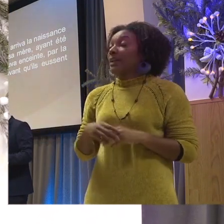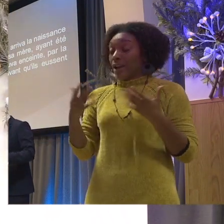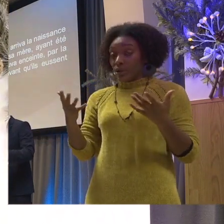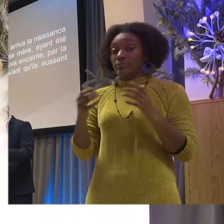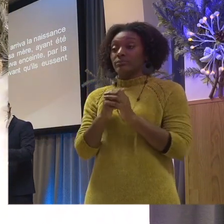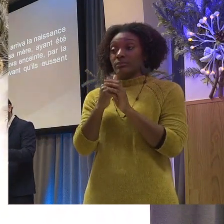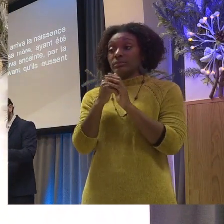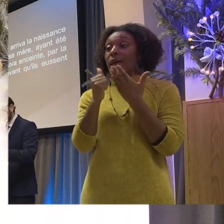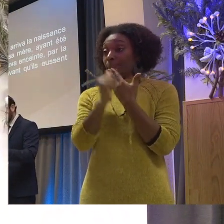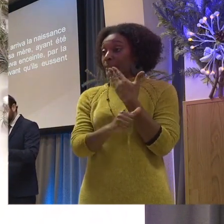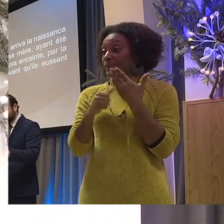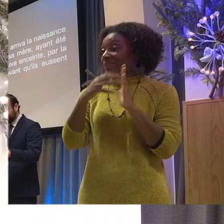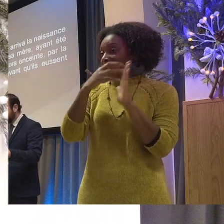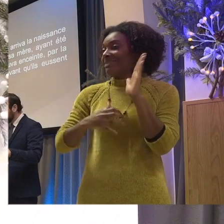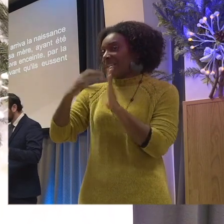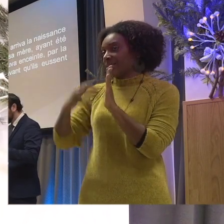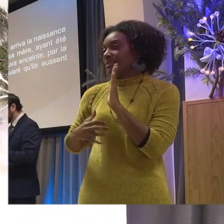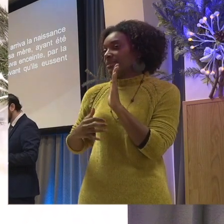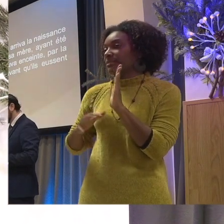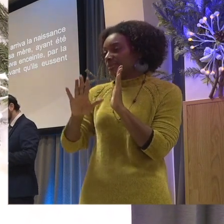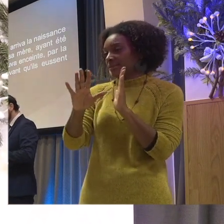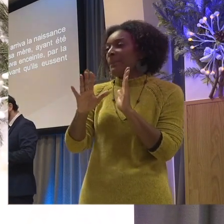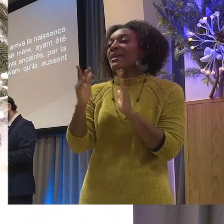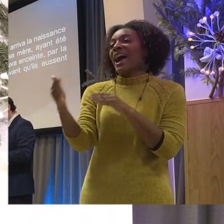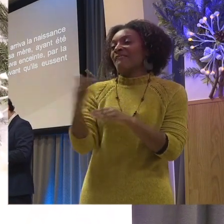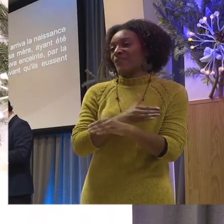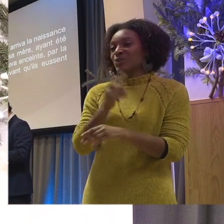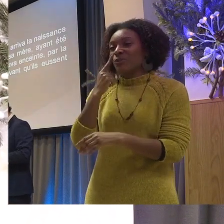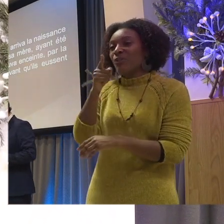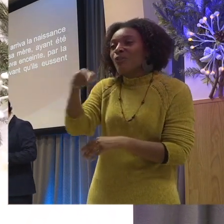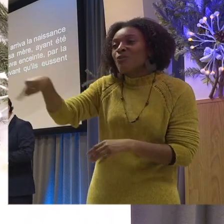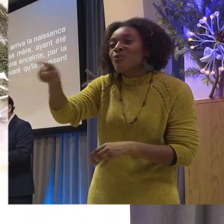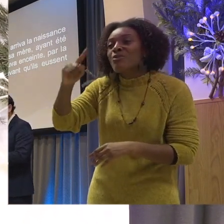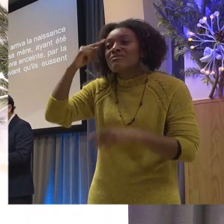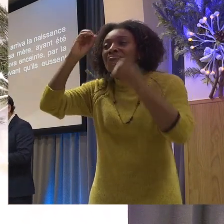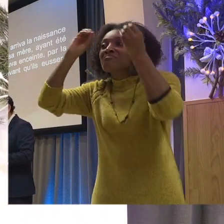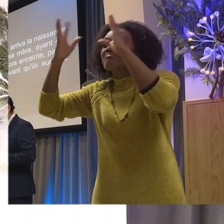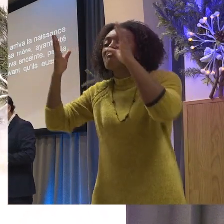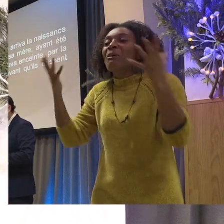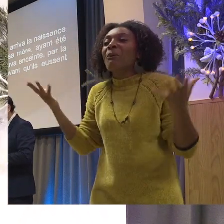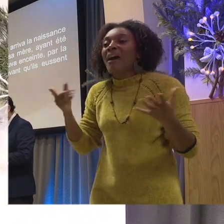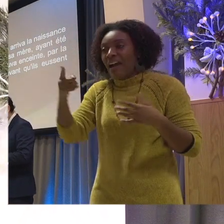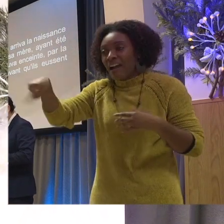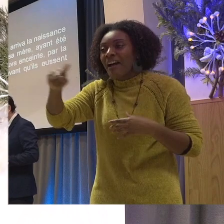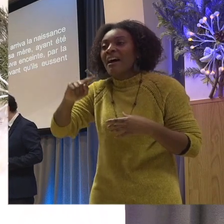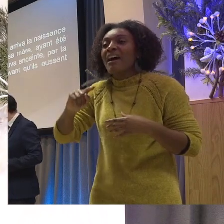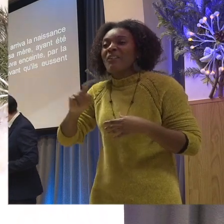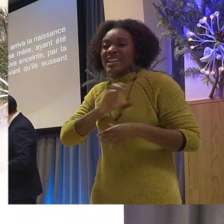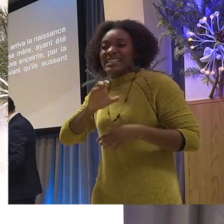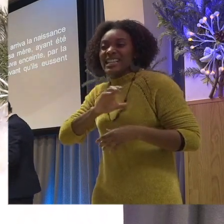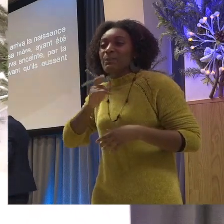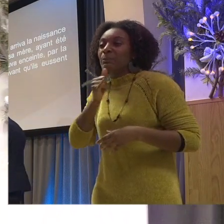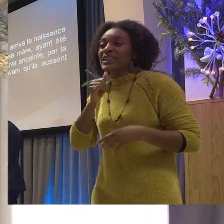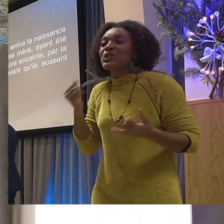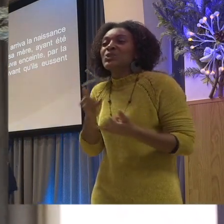cela, je voudrais un peu savoir où vous en êtes, Église, par rapport à ces idées reçues. Et pour cela, j'ai décidé